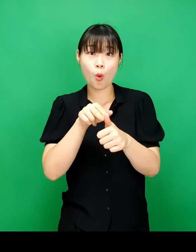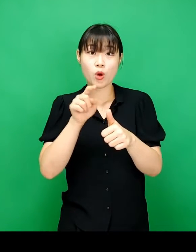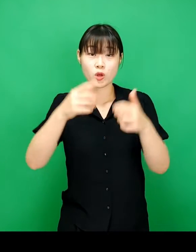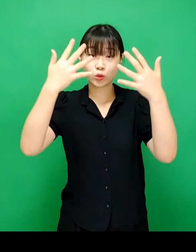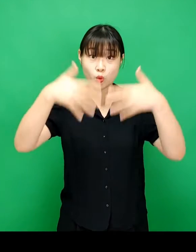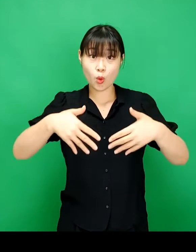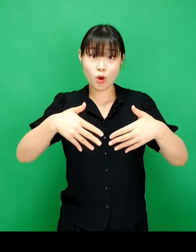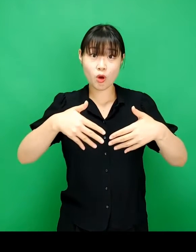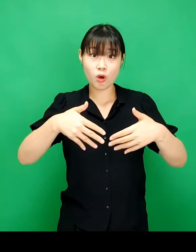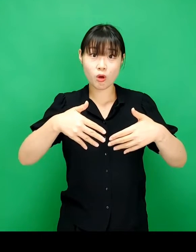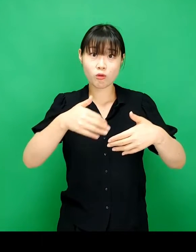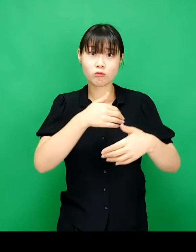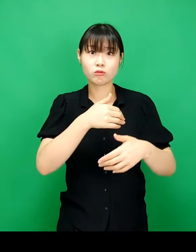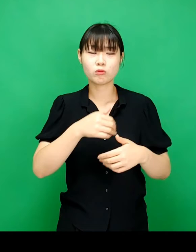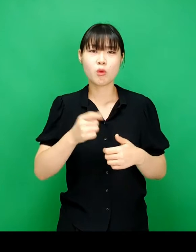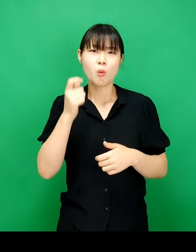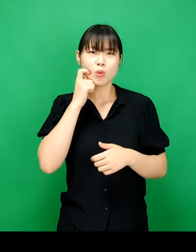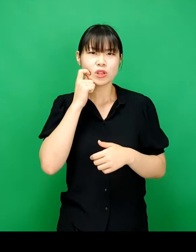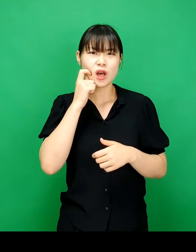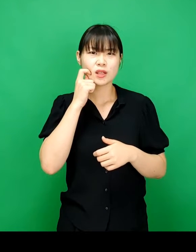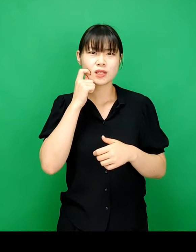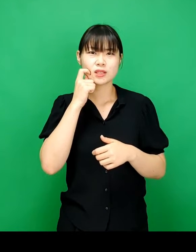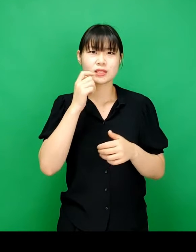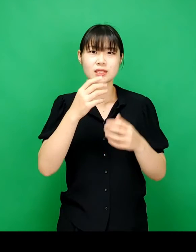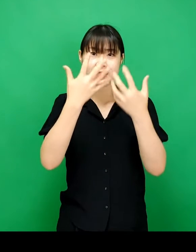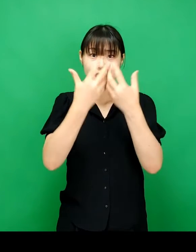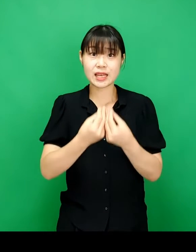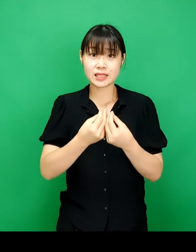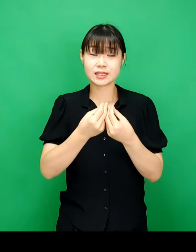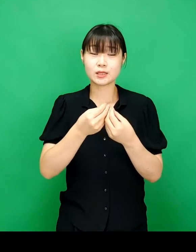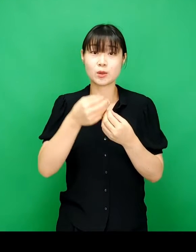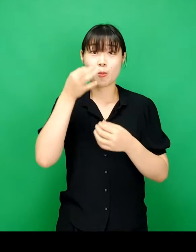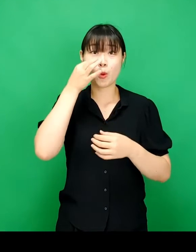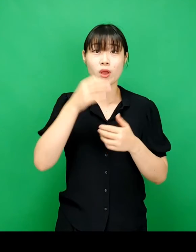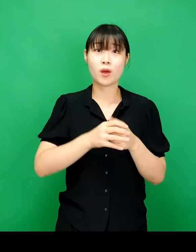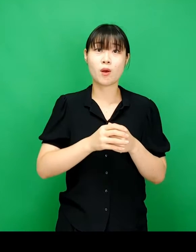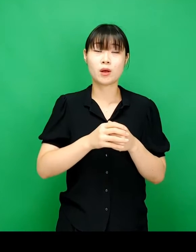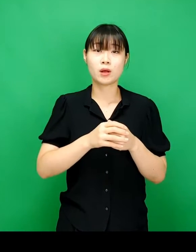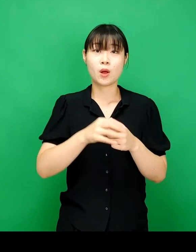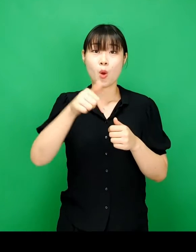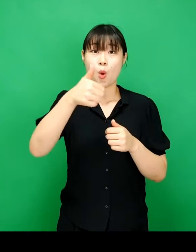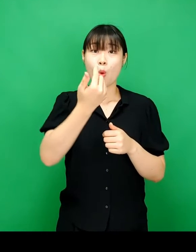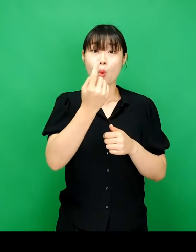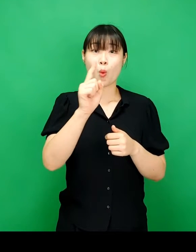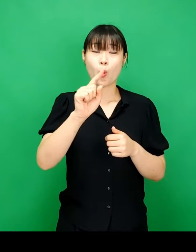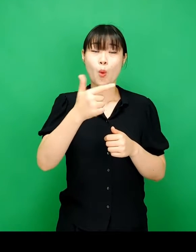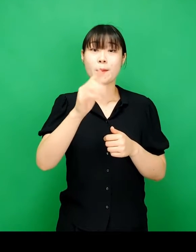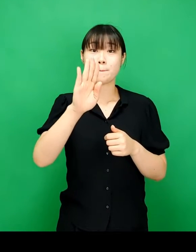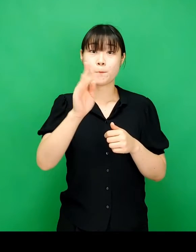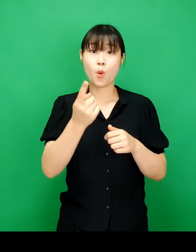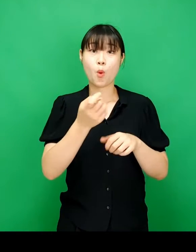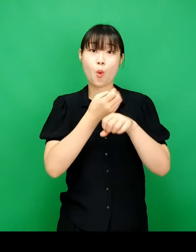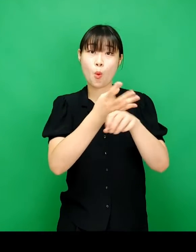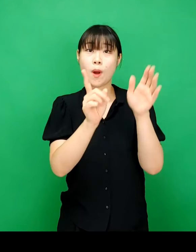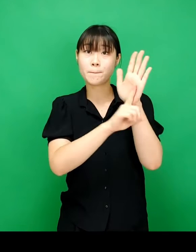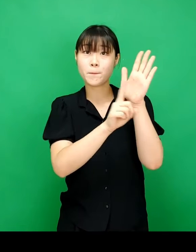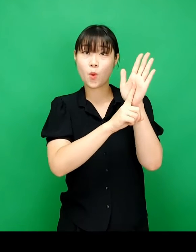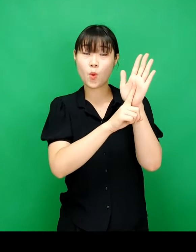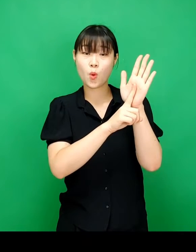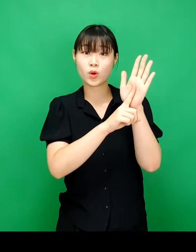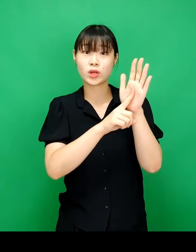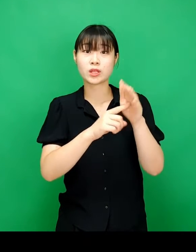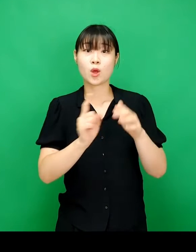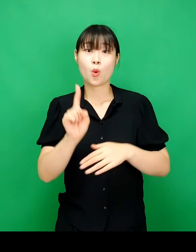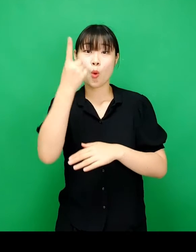속성 정보가 들어갑니다. 이러한 요건을 충족하지 못한 사례를 살펴보겠습니다. 관보에